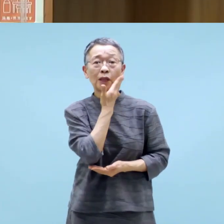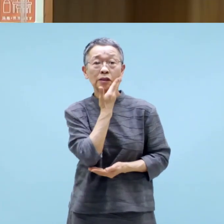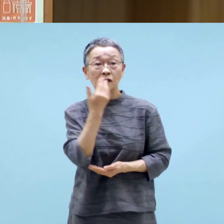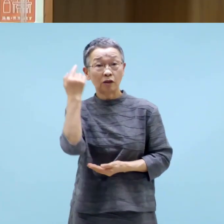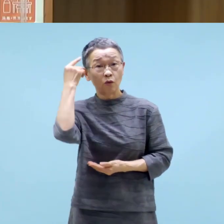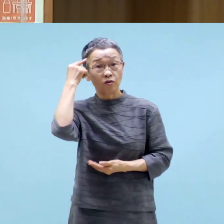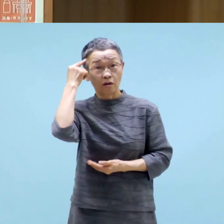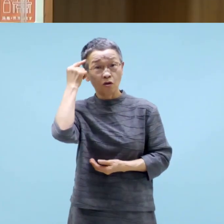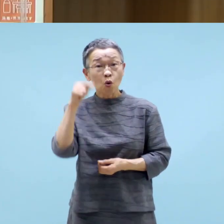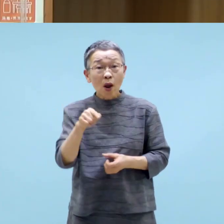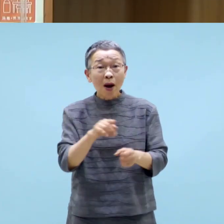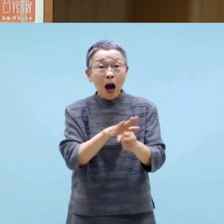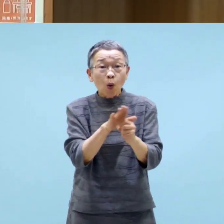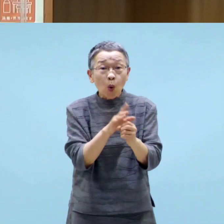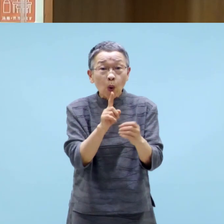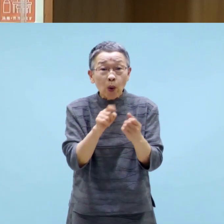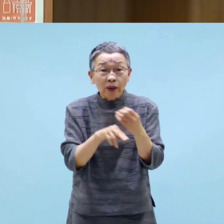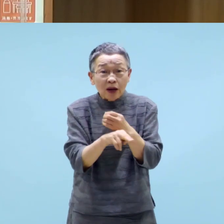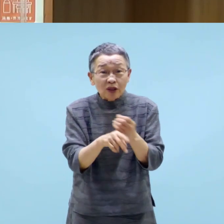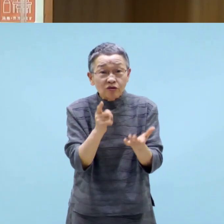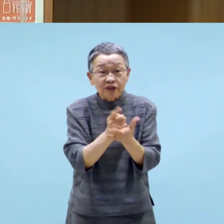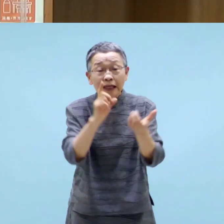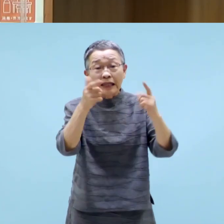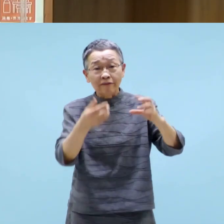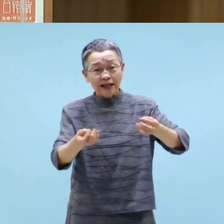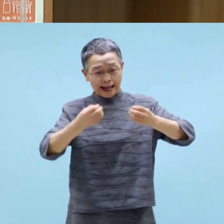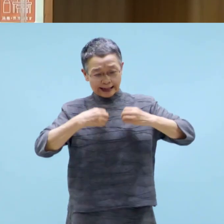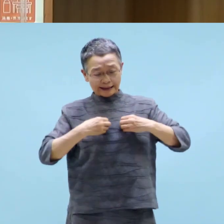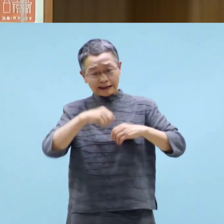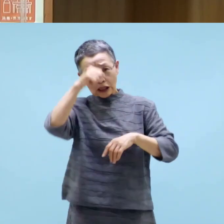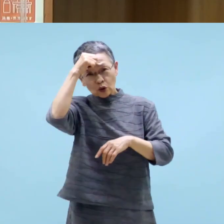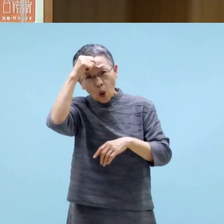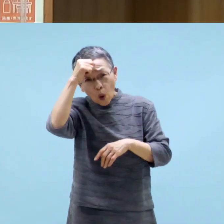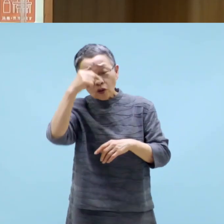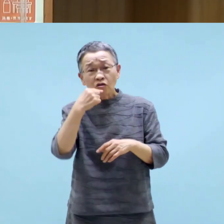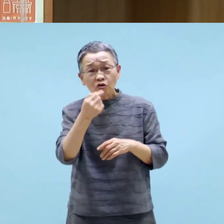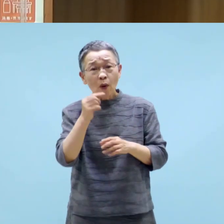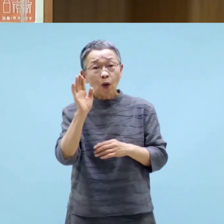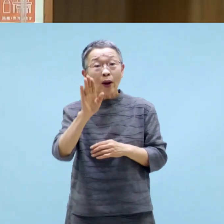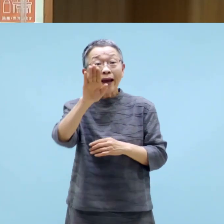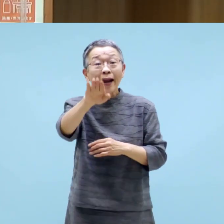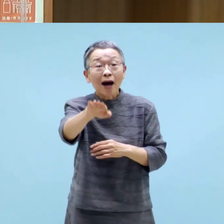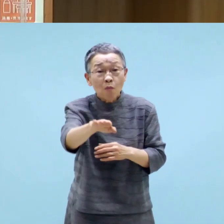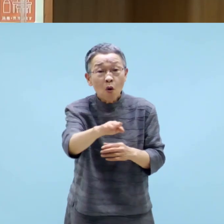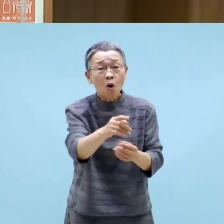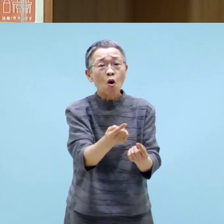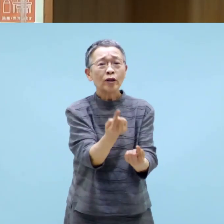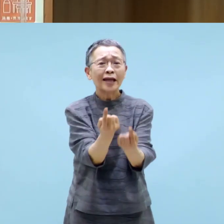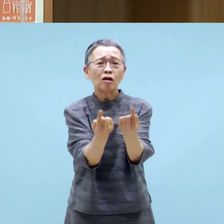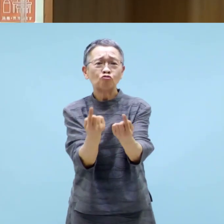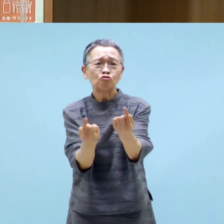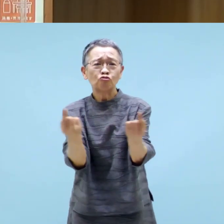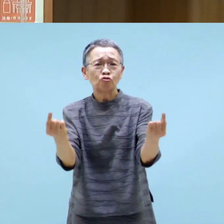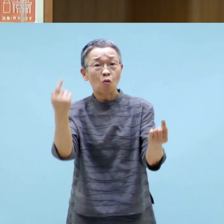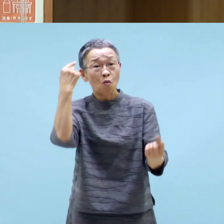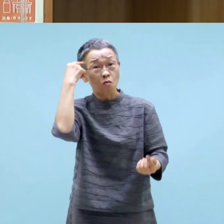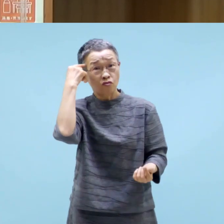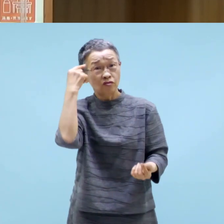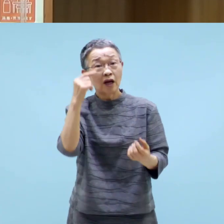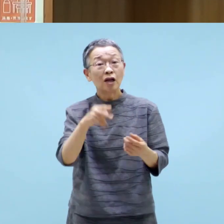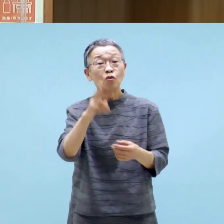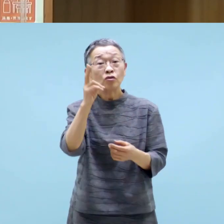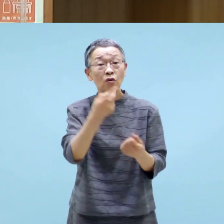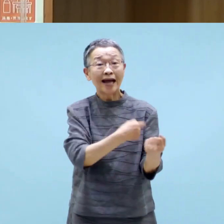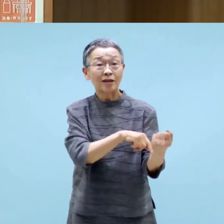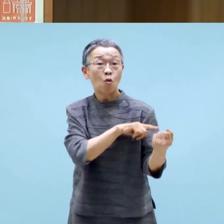ナだけではなくてですね、感染症っていうのはいろいろこれからも出てくるわけですから、そういった能力っていうのを向上させてい